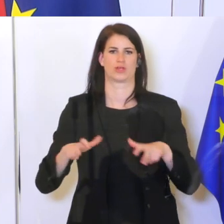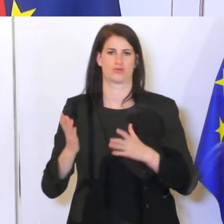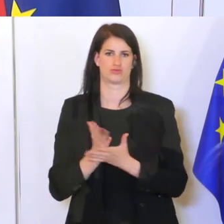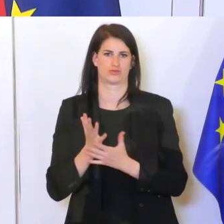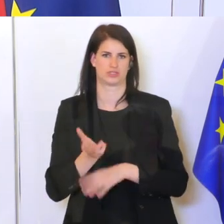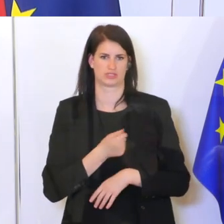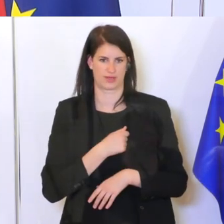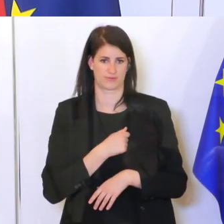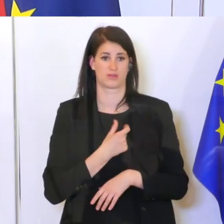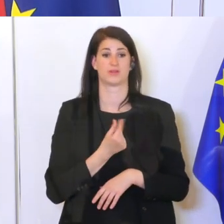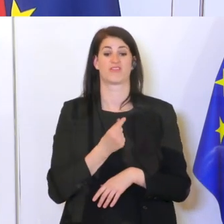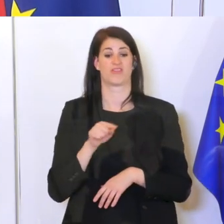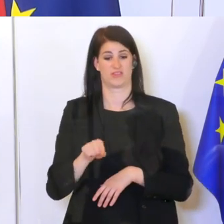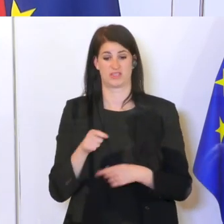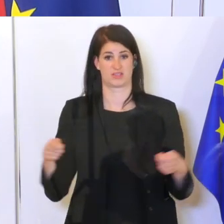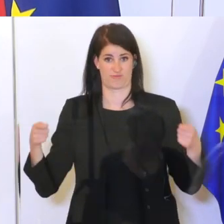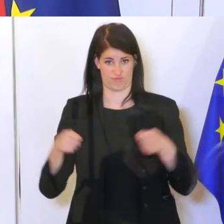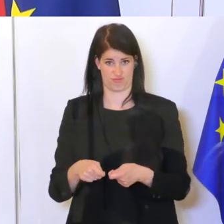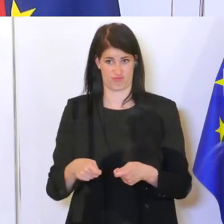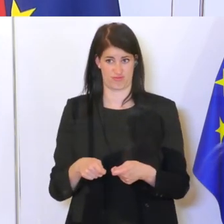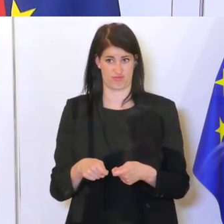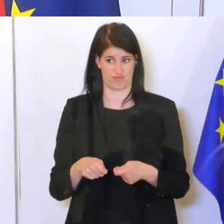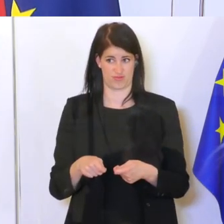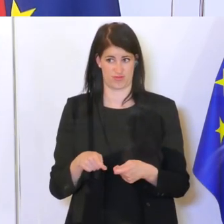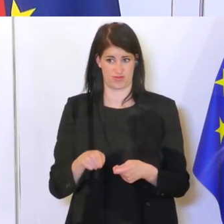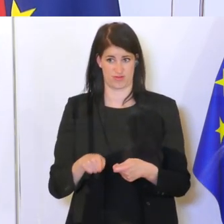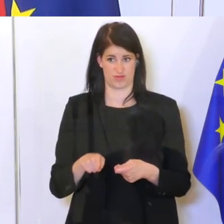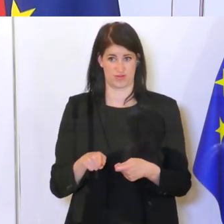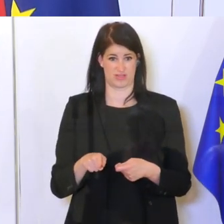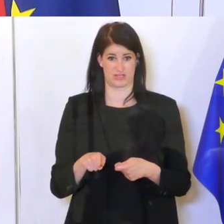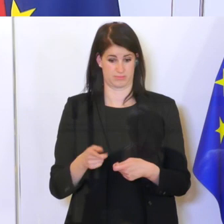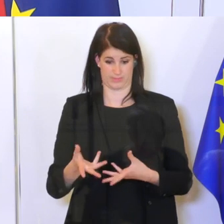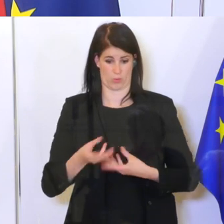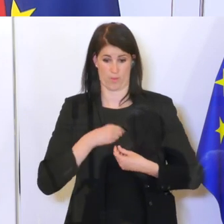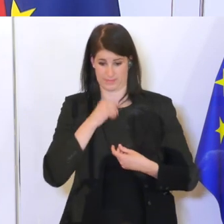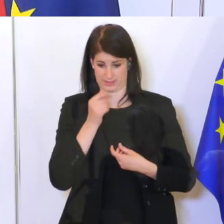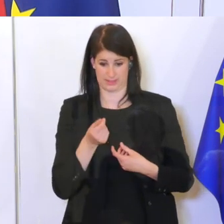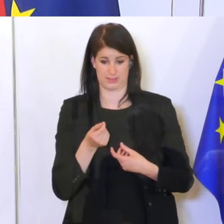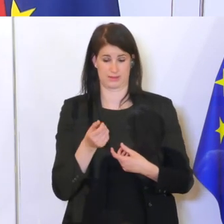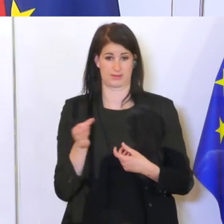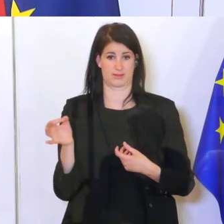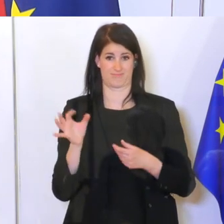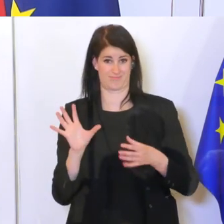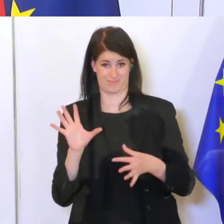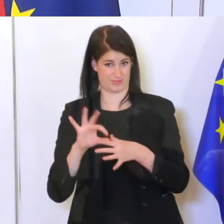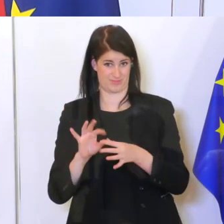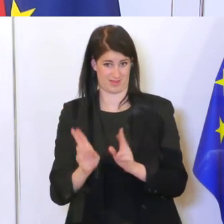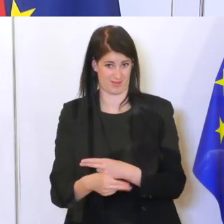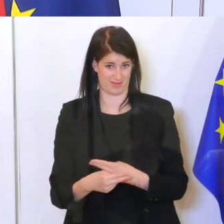in diesen Fonds, von diesem Fonds sich angesprochen fühlt oder hier nicht unterkommen